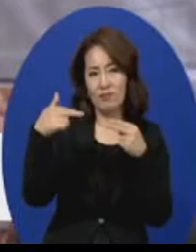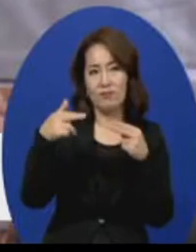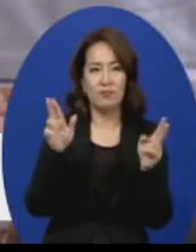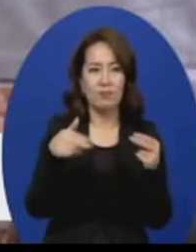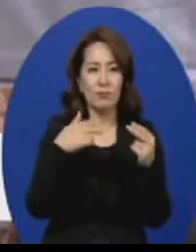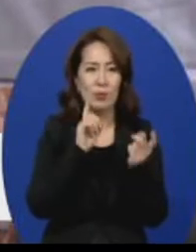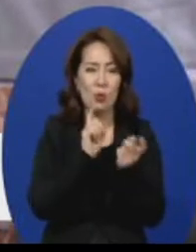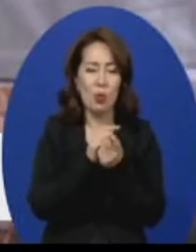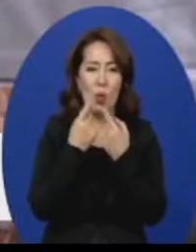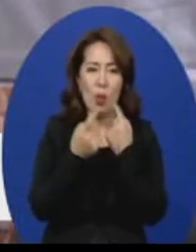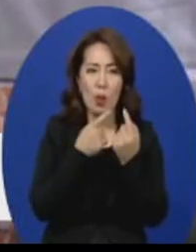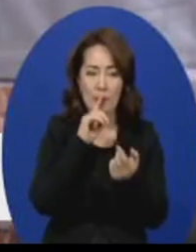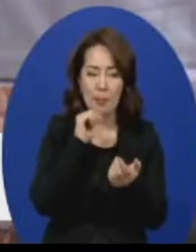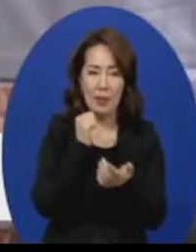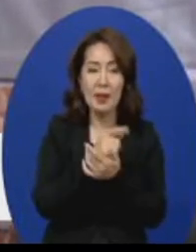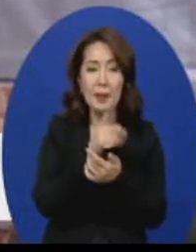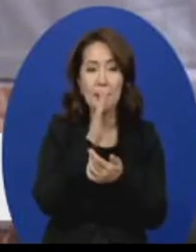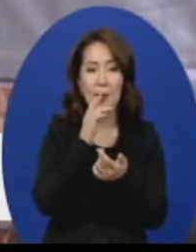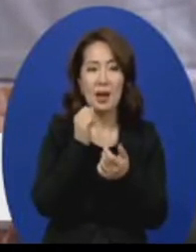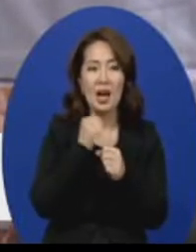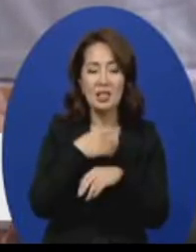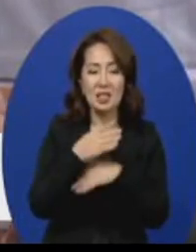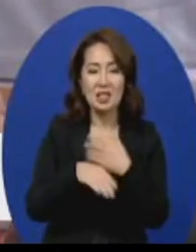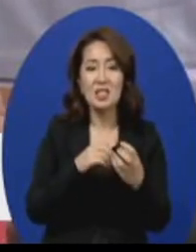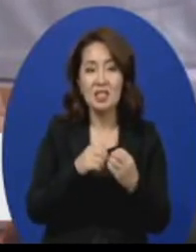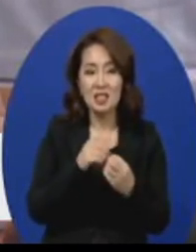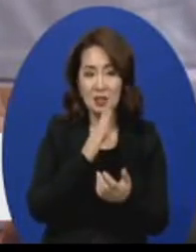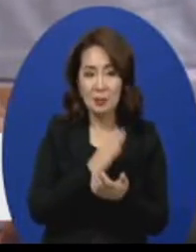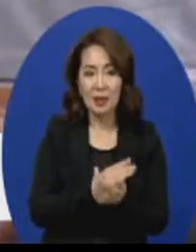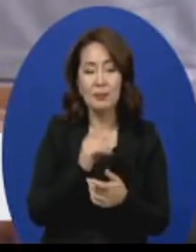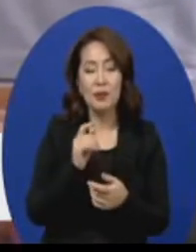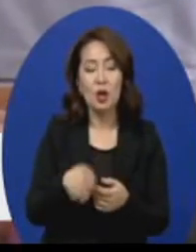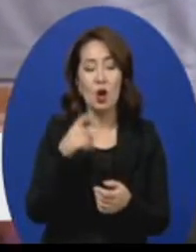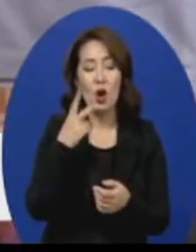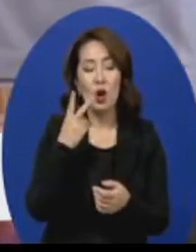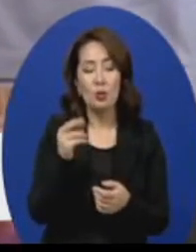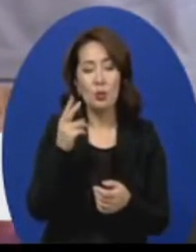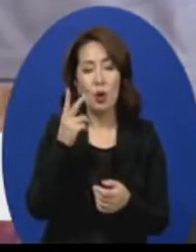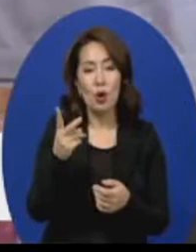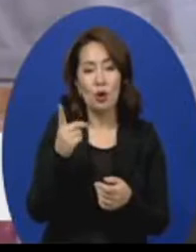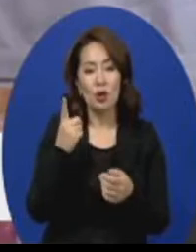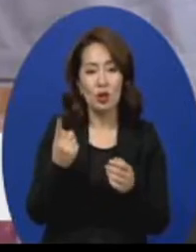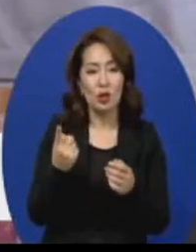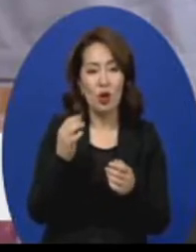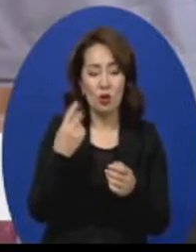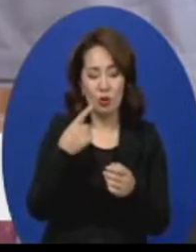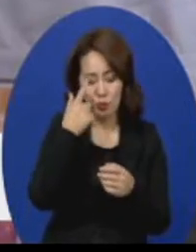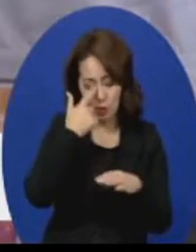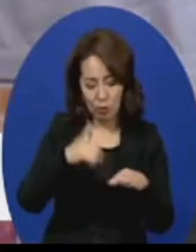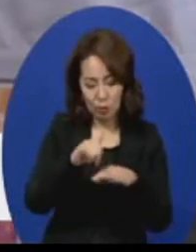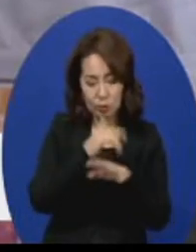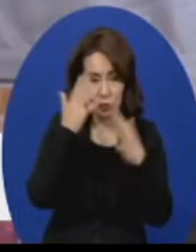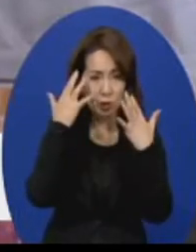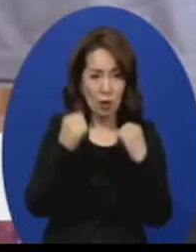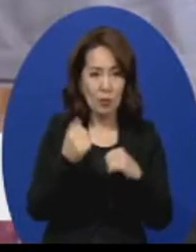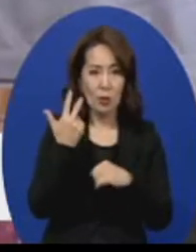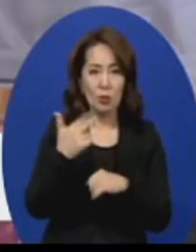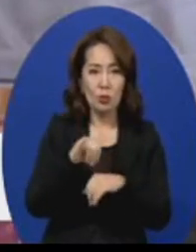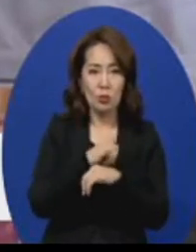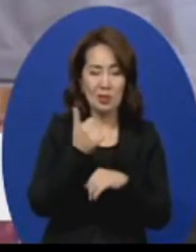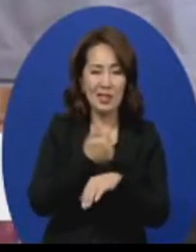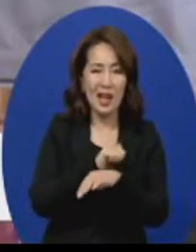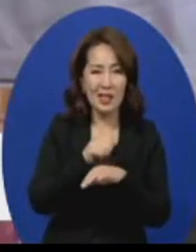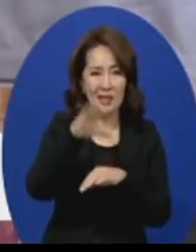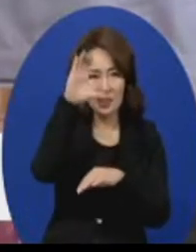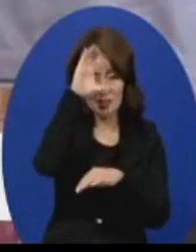тулан уулзаж хуралдаж баталгаажуулах ийм ажиллагаа хийх гэж байгаа. За дээр нь 2021 онд Монгол улсад зохион байгуулах гурван улсын